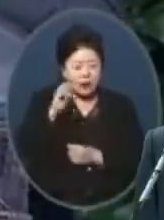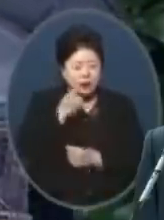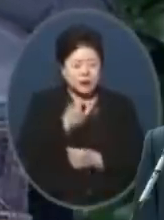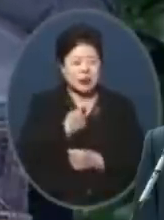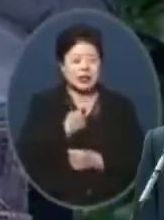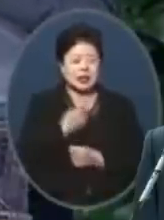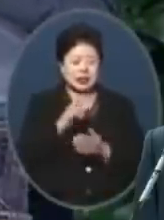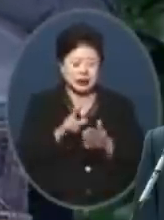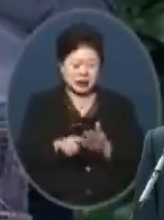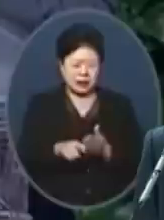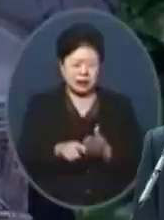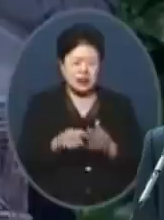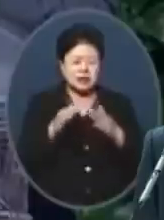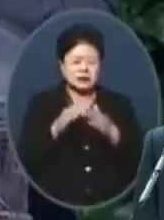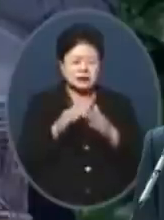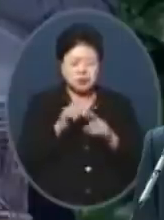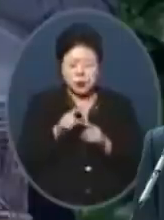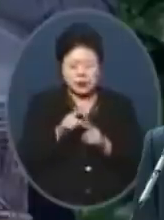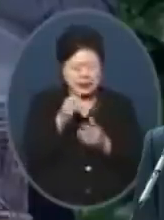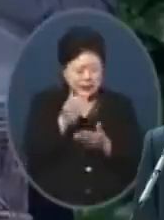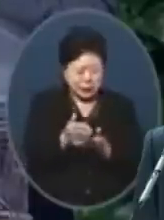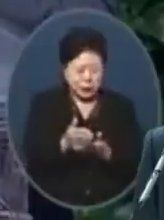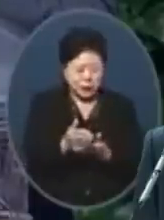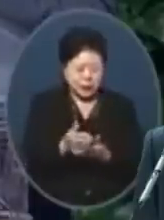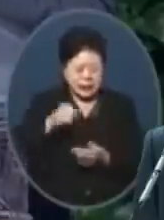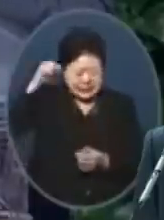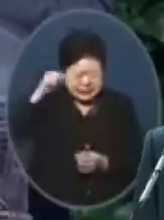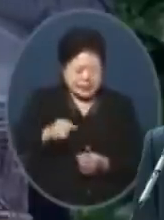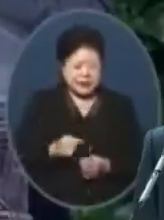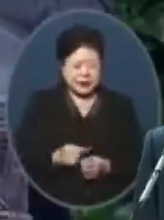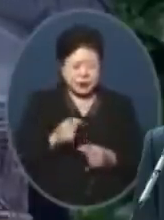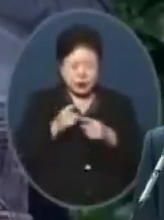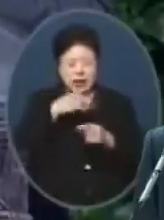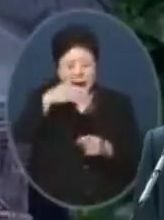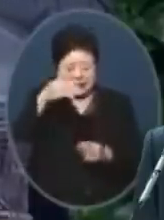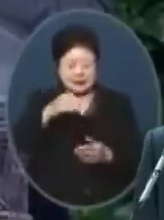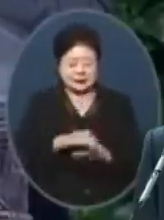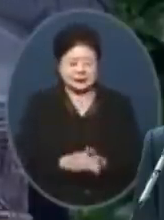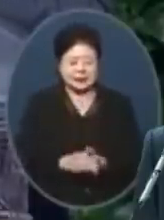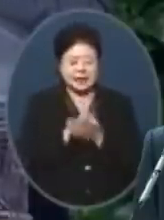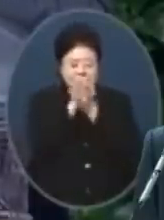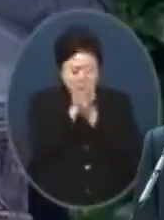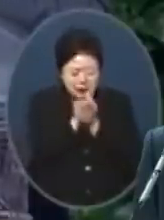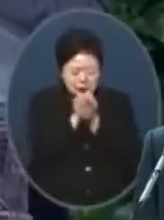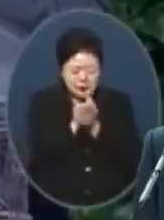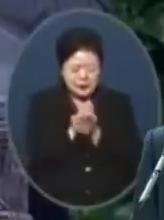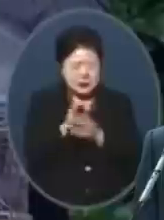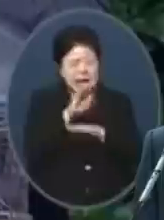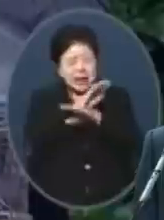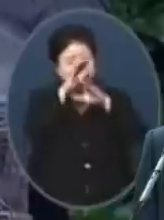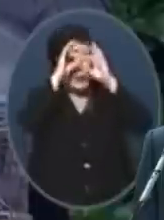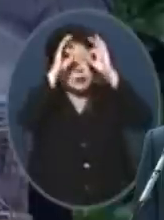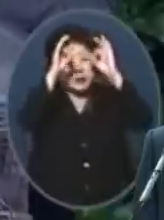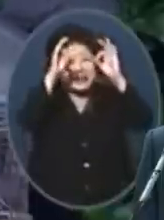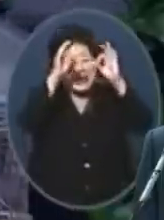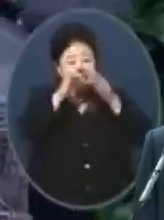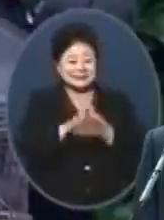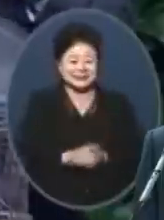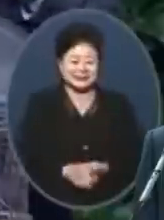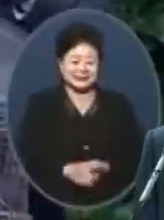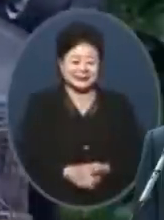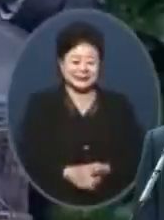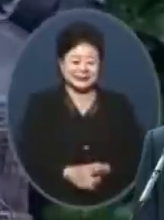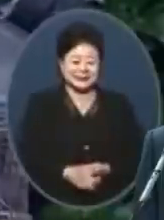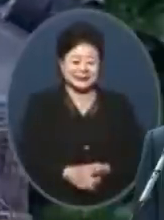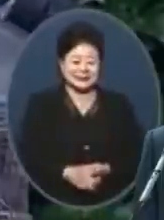일이 당하면 집에서 고민하지 않고 새벽에 일찍이 교회에 나와서 기도하면서 하늘을 쳐다봅니다. Because